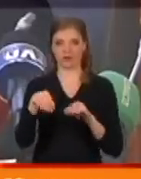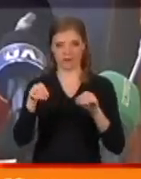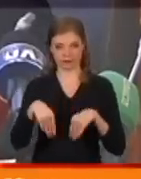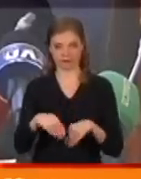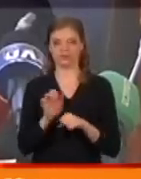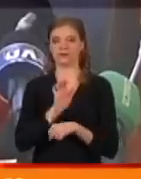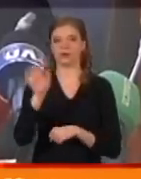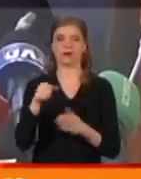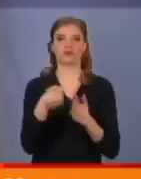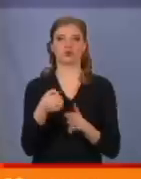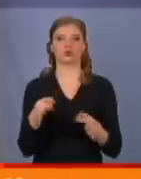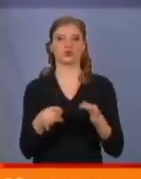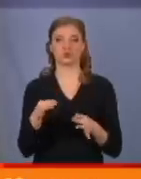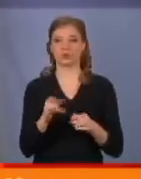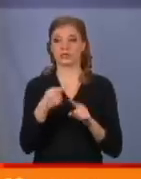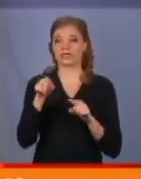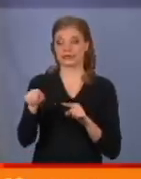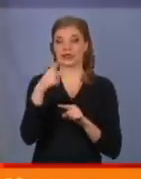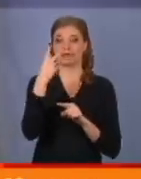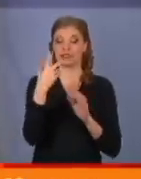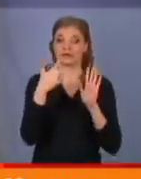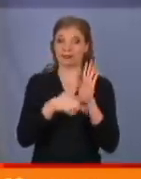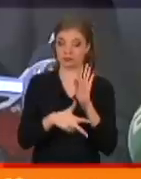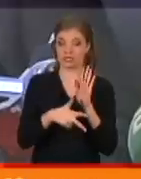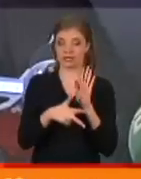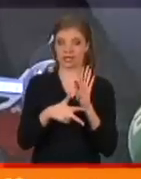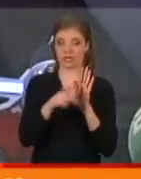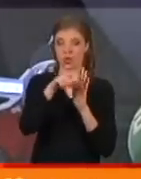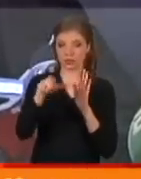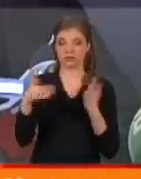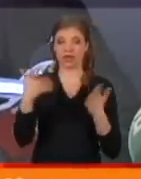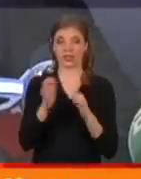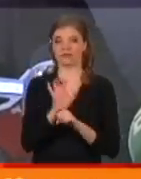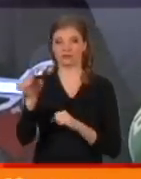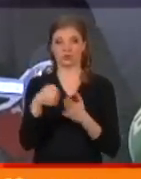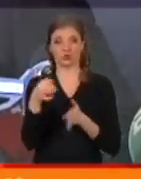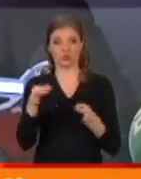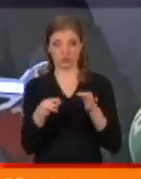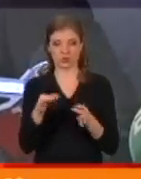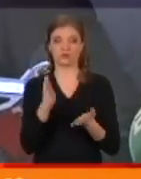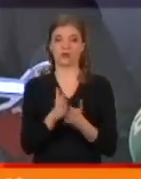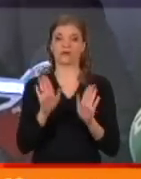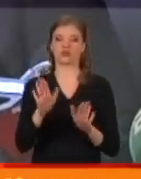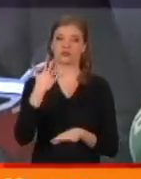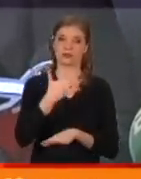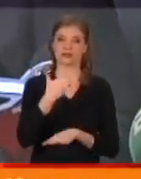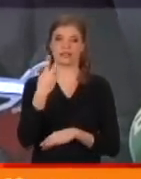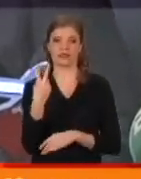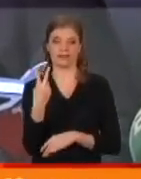направлені до суду. Із цих 288 осіб, які направлені до суду, маємо лише